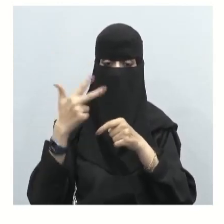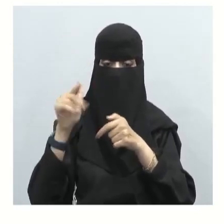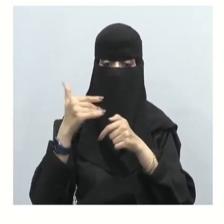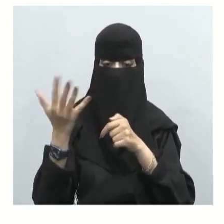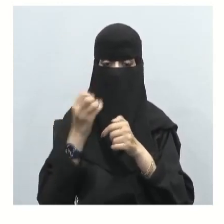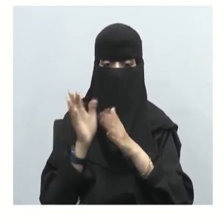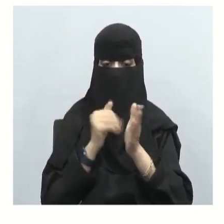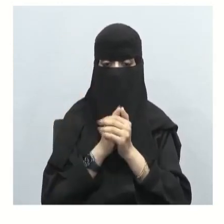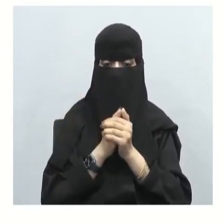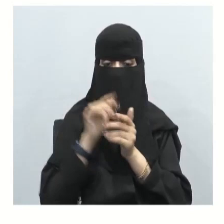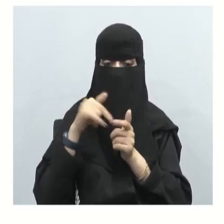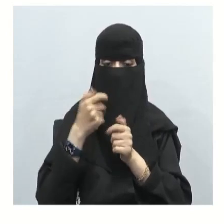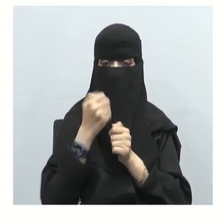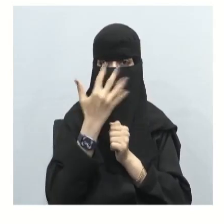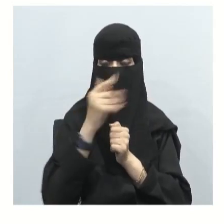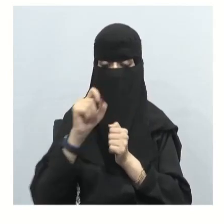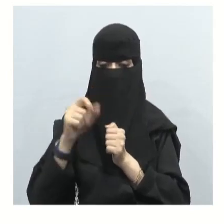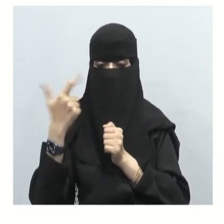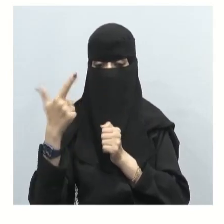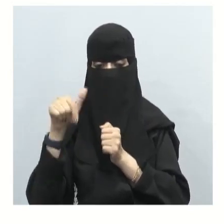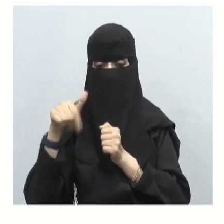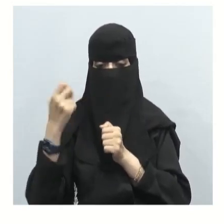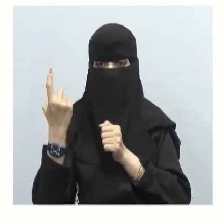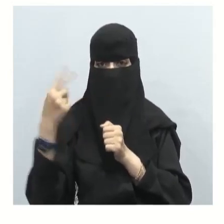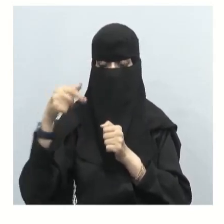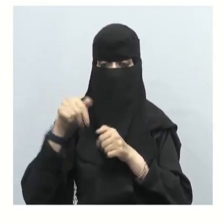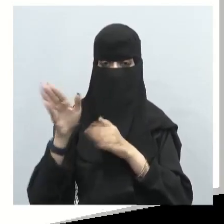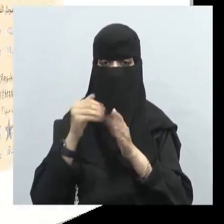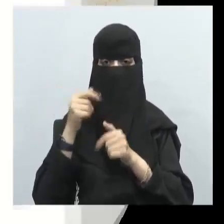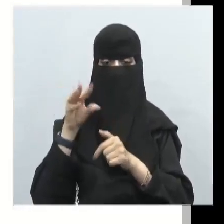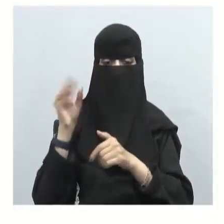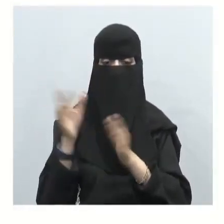5.7 في عشره اس 14 هيرتز